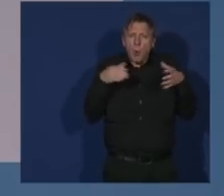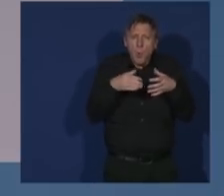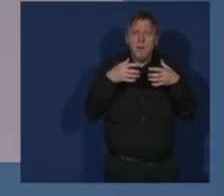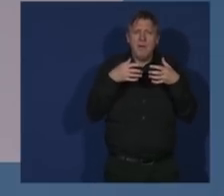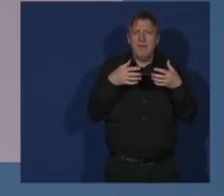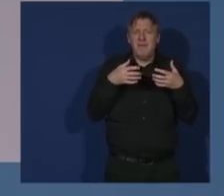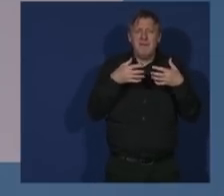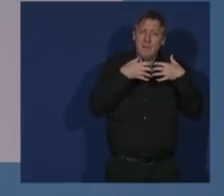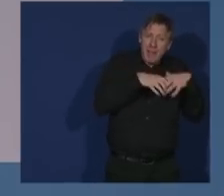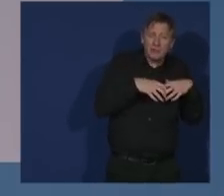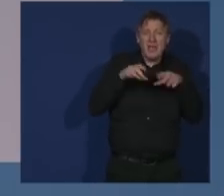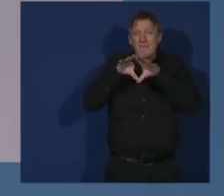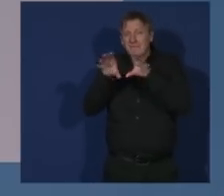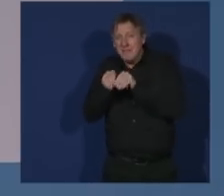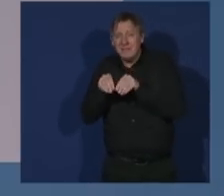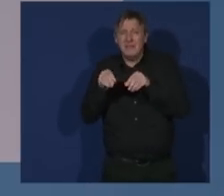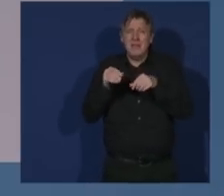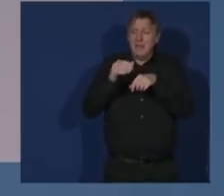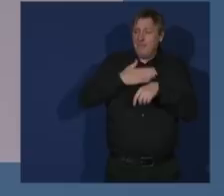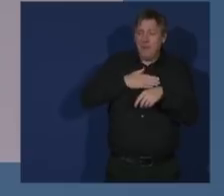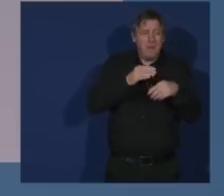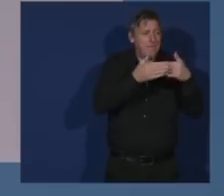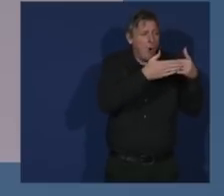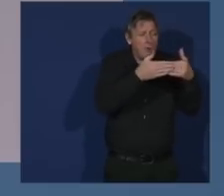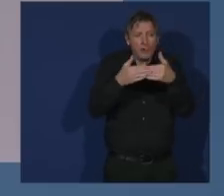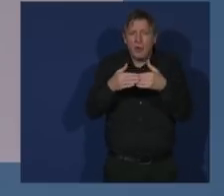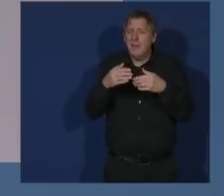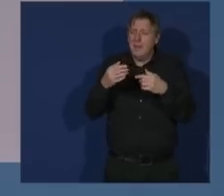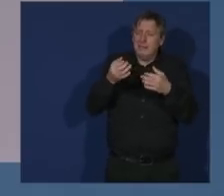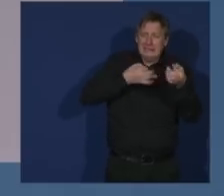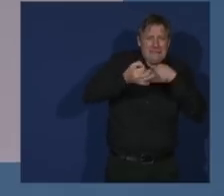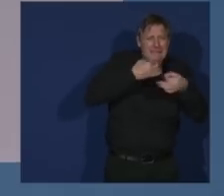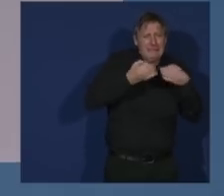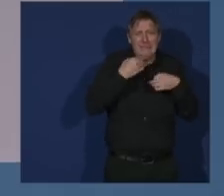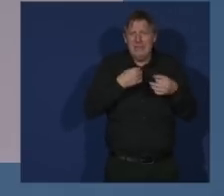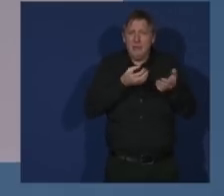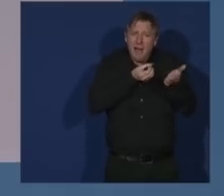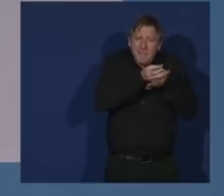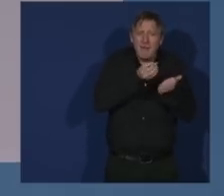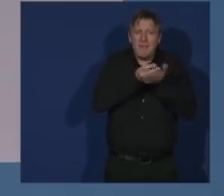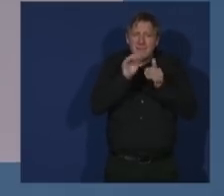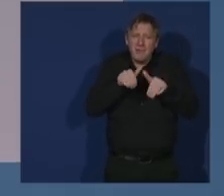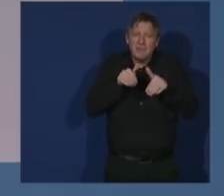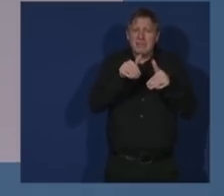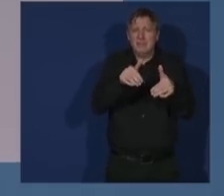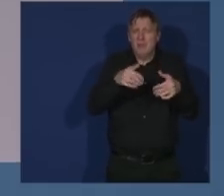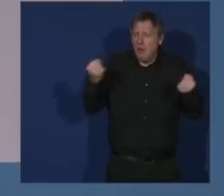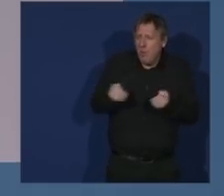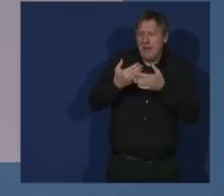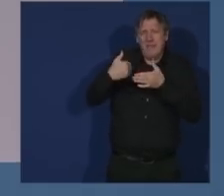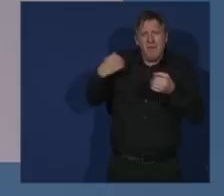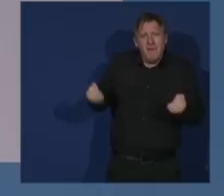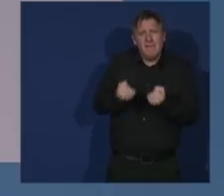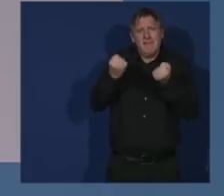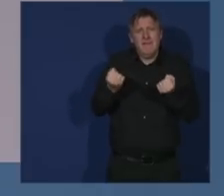nos proches, de nos collègues, bref, auprès de tous ceux auprès de qui nous avons fait campagne. Et je crois que nous